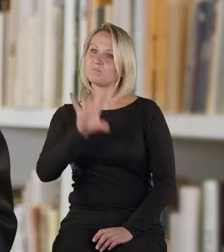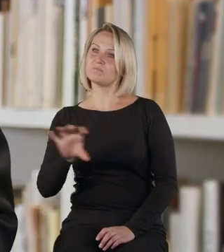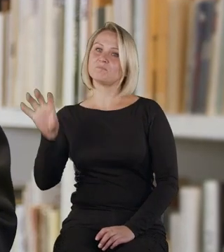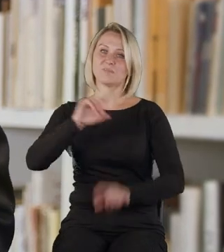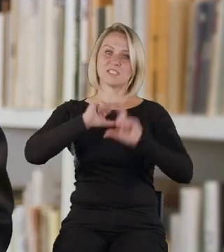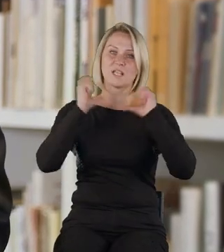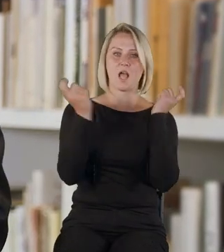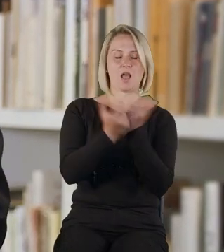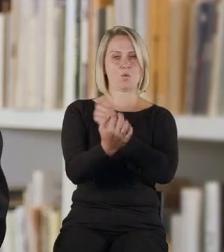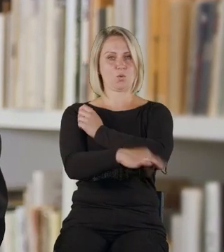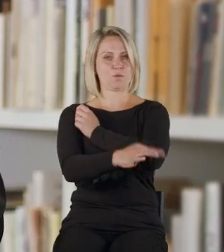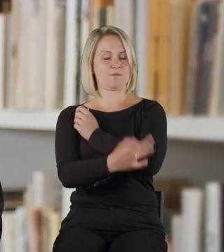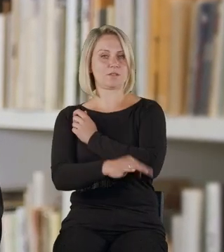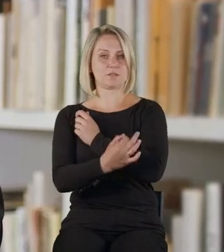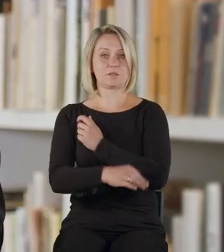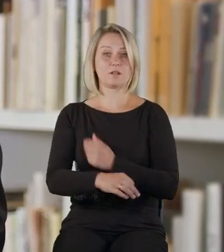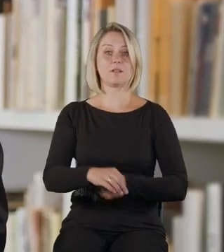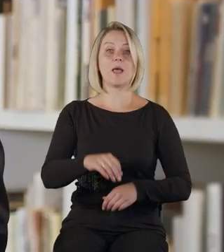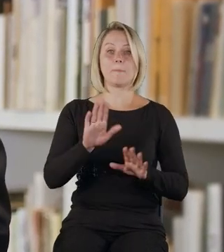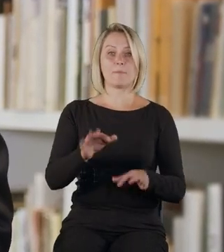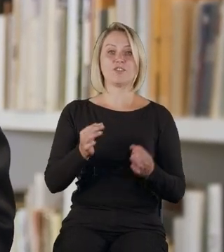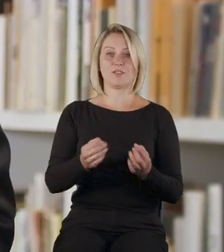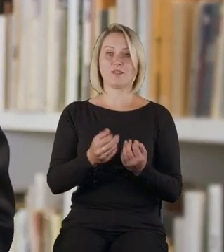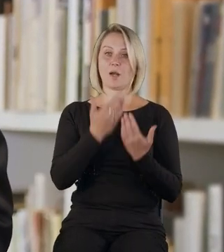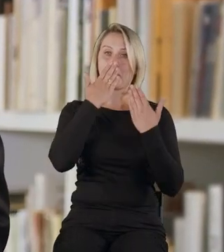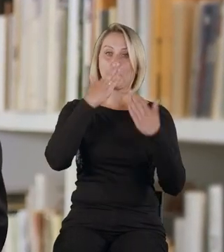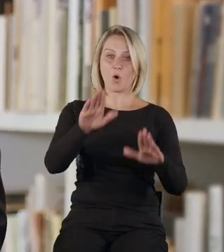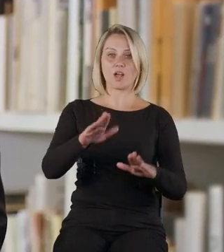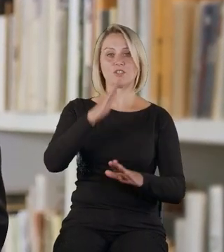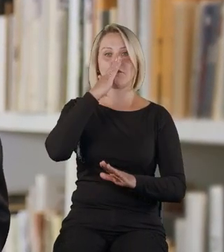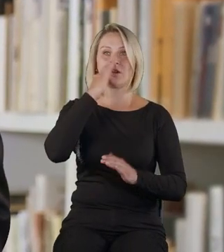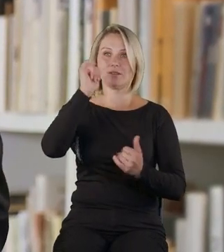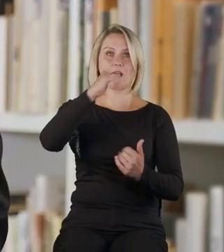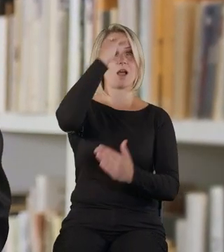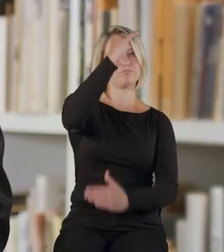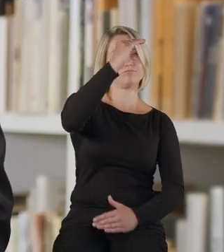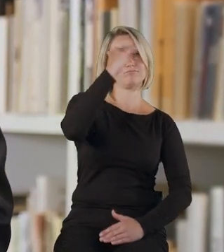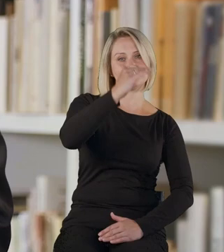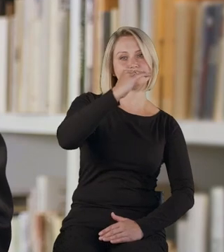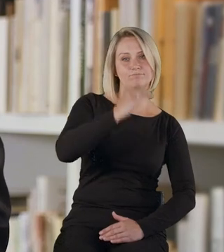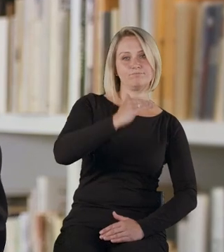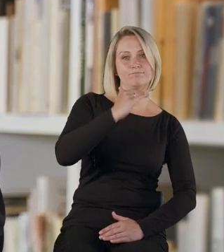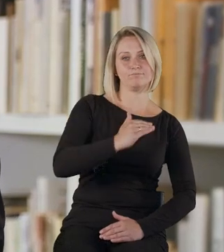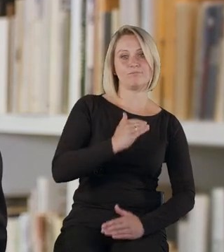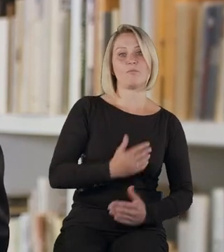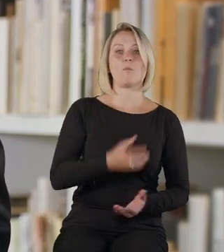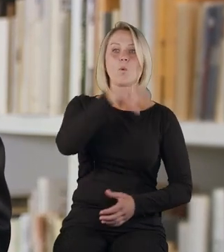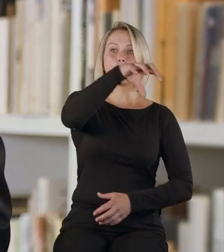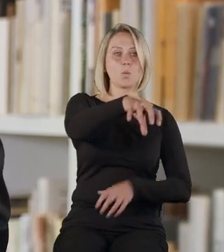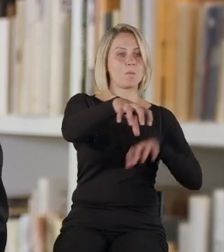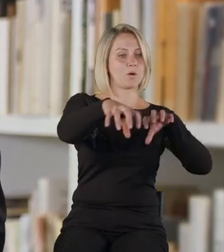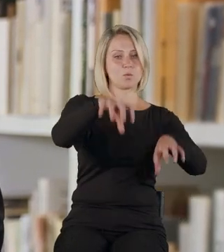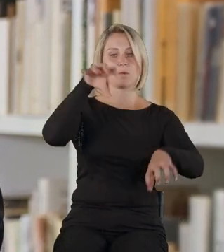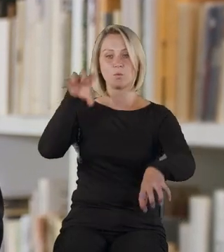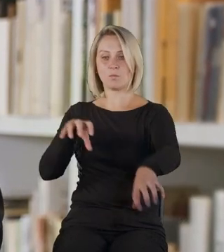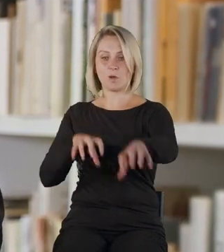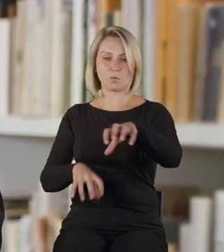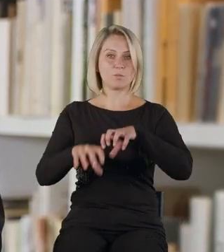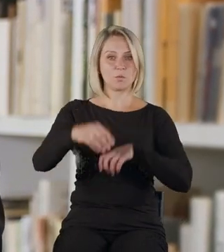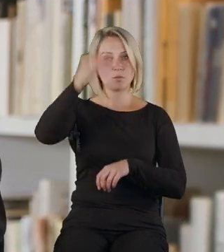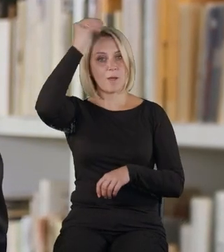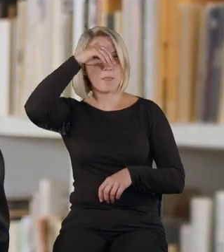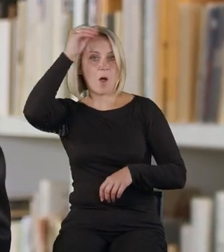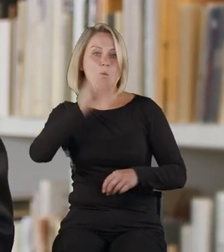cały uniwersytet. Zapoznamy Was ze strukturą uniwersytetu, z wydziałami, które grupują poszczególne dyscypliny